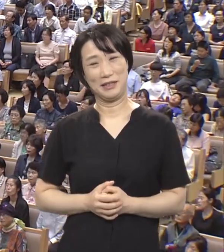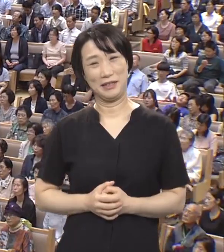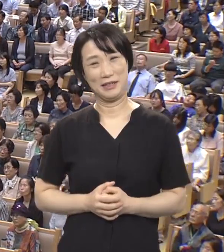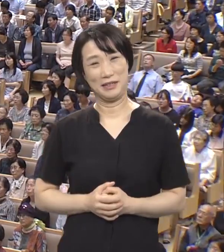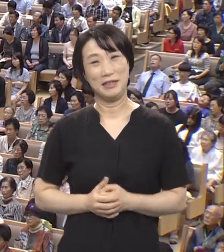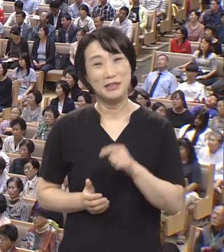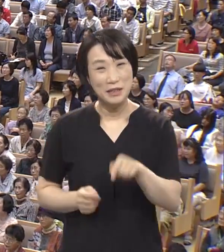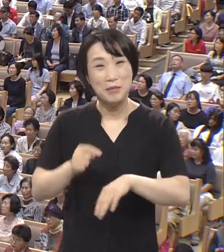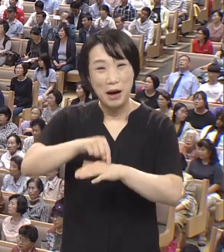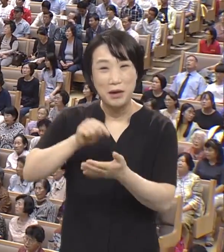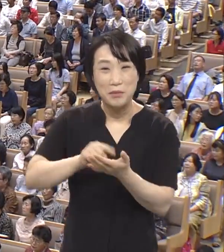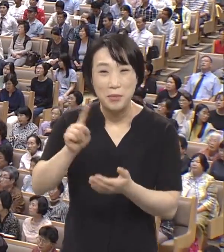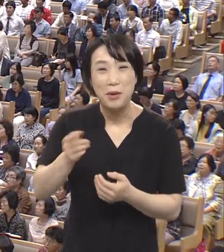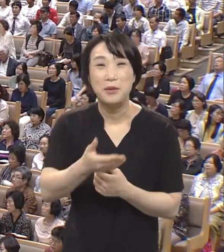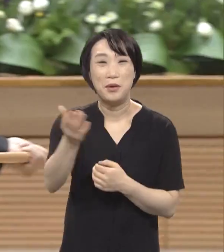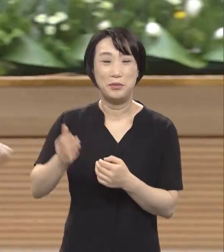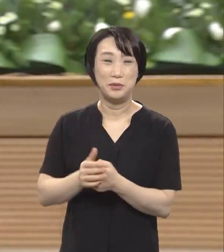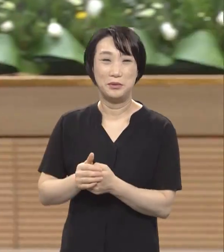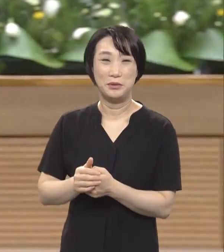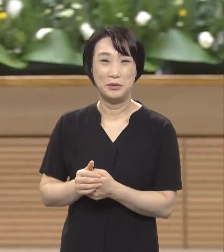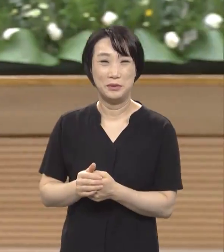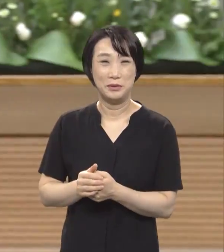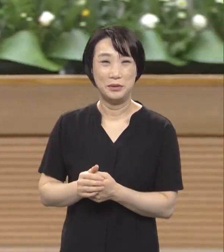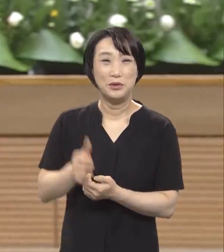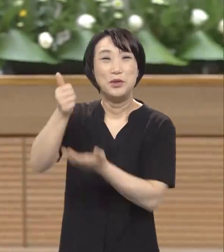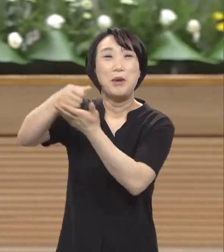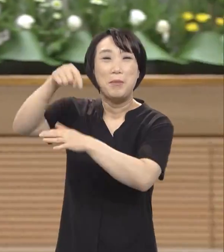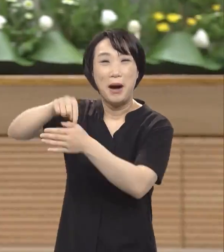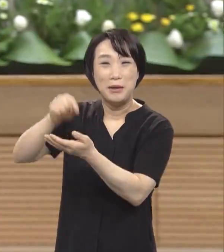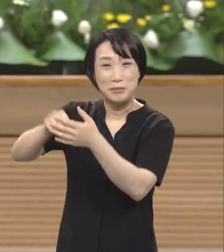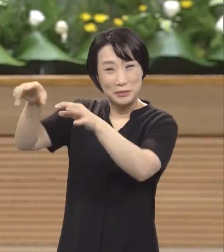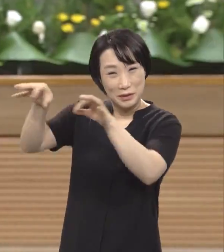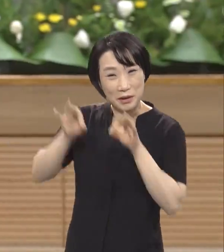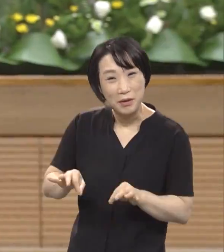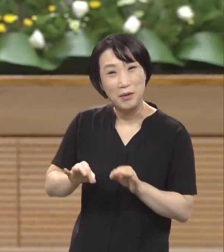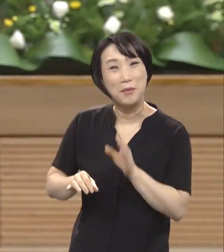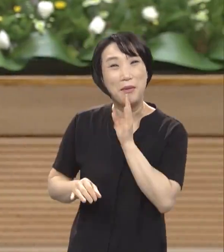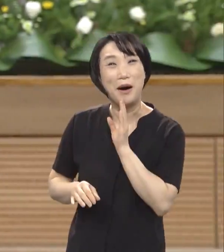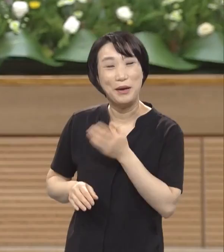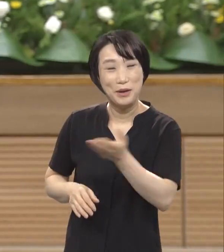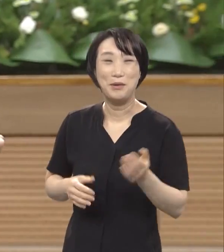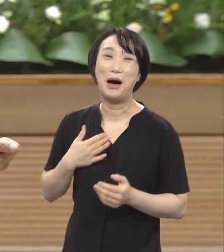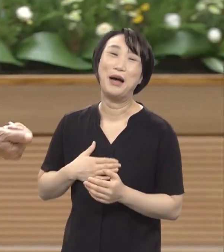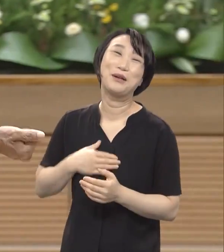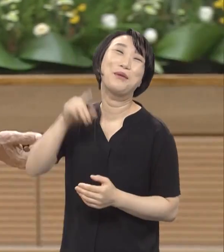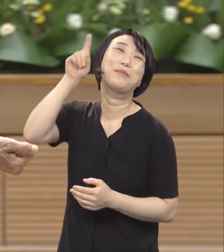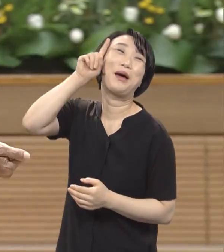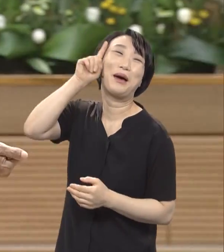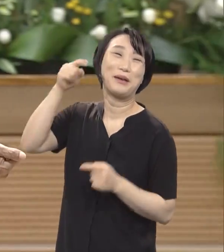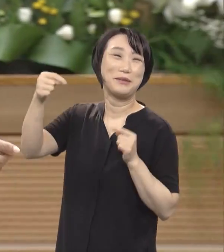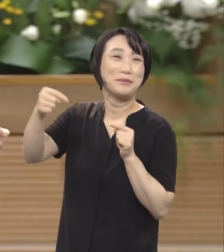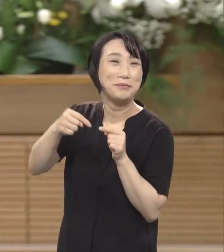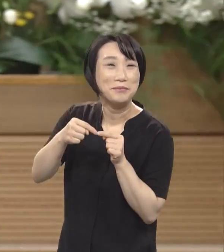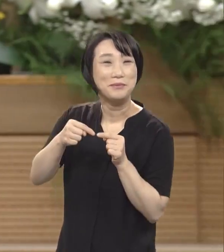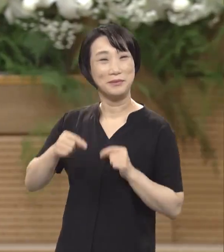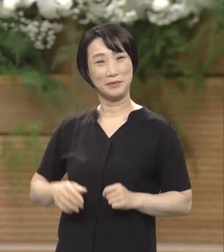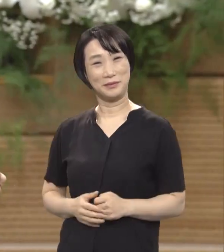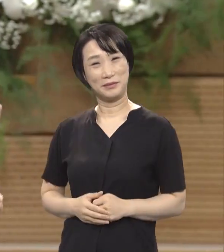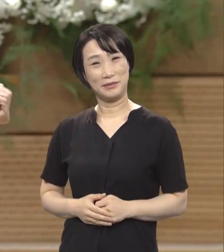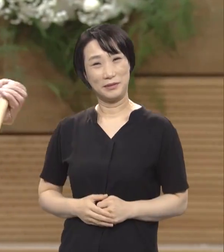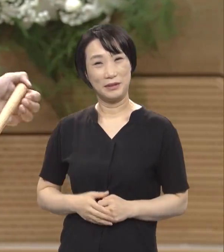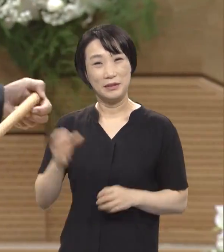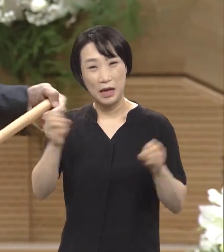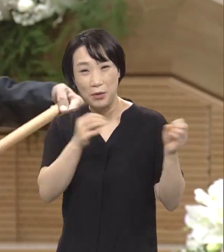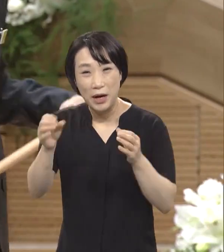이 마음의 심정, 응? 마음을 가진 것보다 더 잘할 수 있어. 응? 그래서